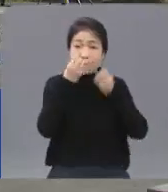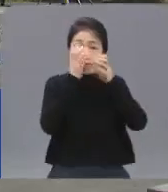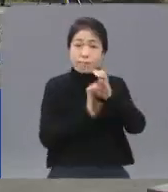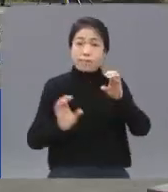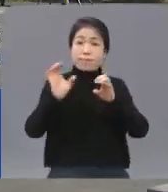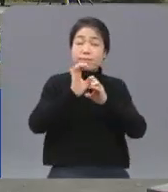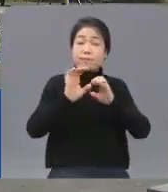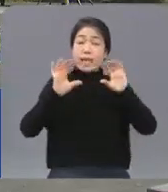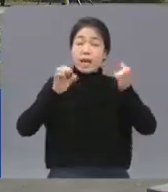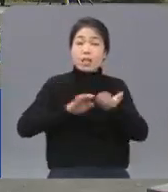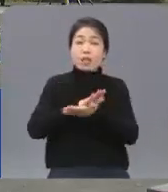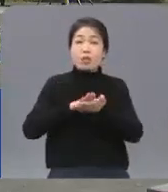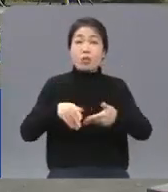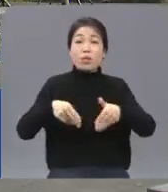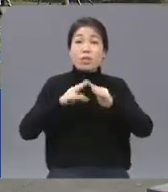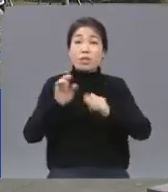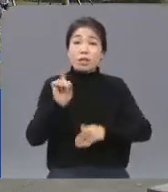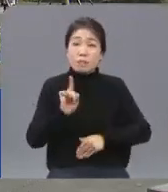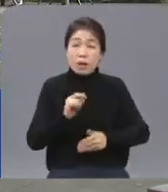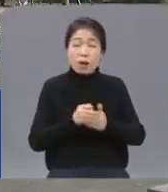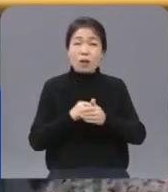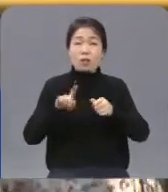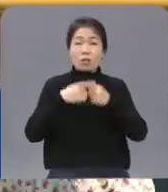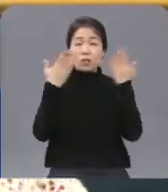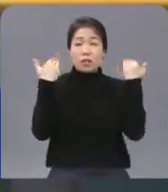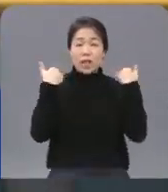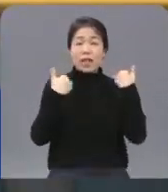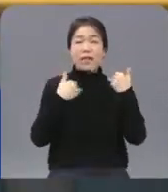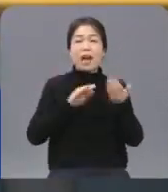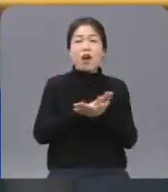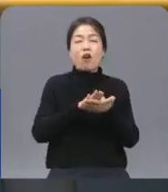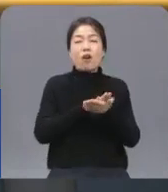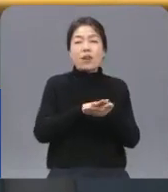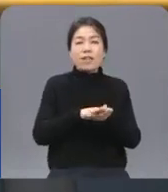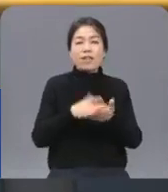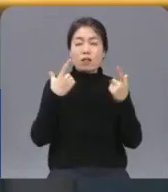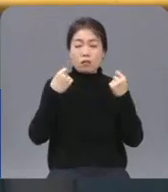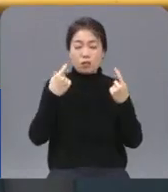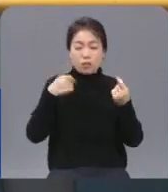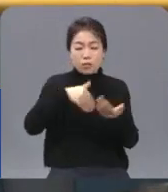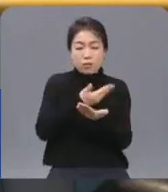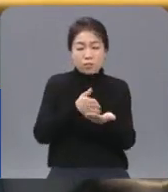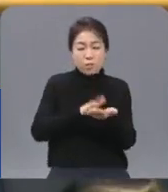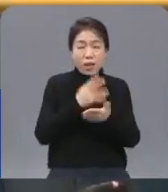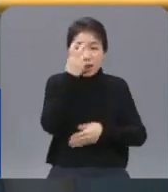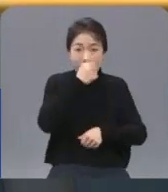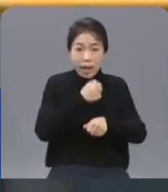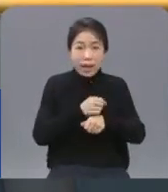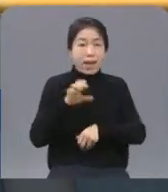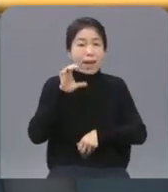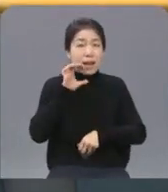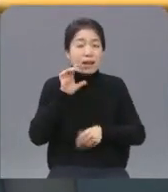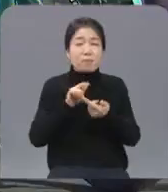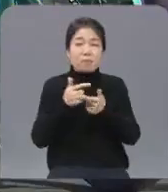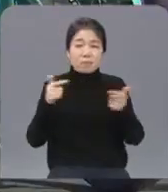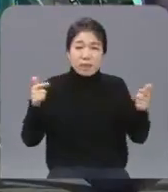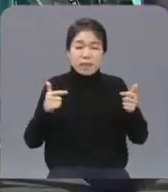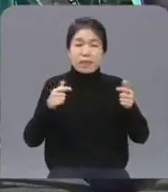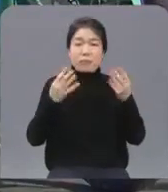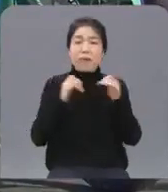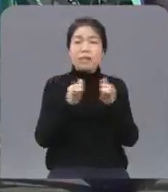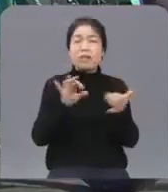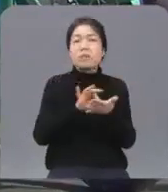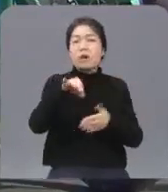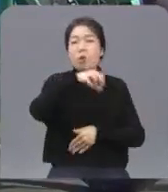새롭게 추가된 어린이 놀이시설 분야는 초등학교 어린이 놀이시설 유지관리 실태와 키즈카페 등 다중 이용업소에 대한